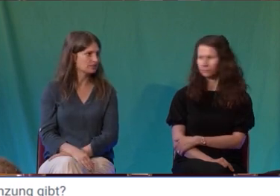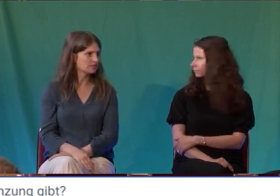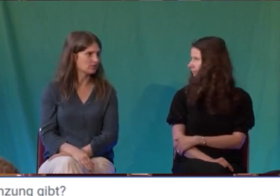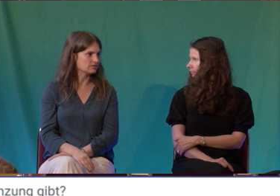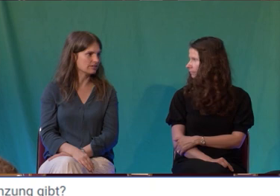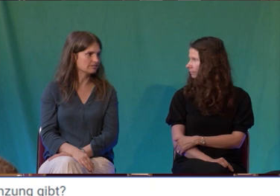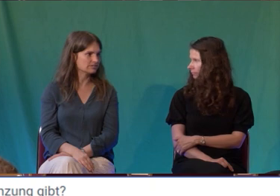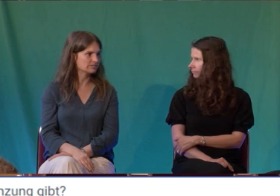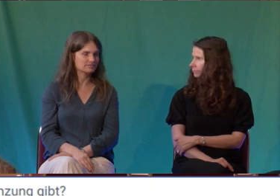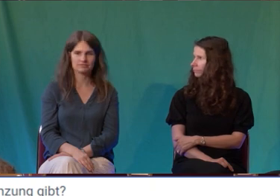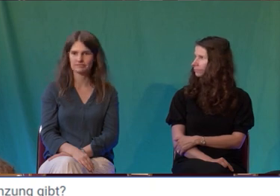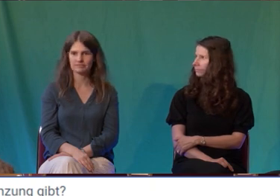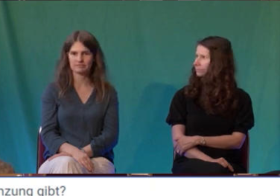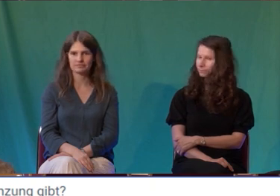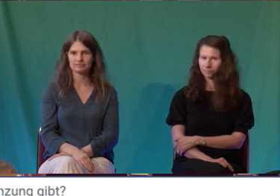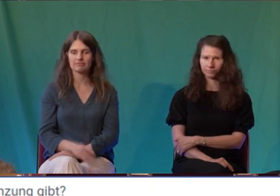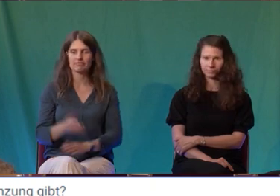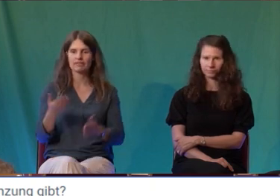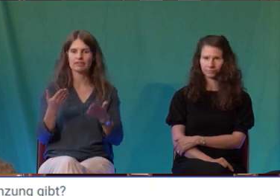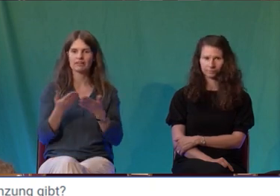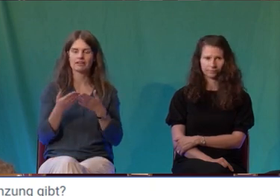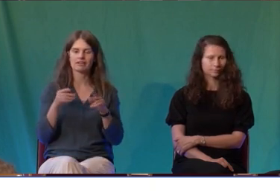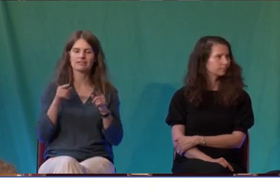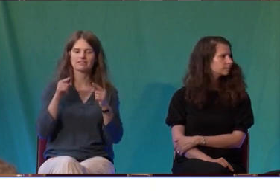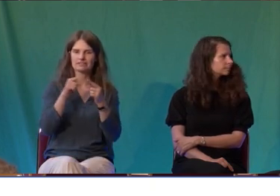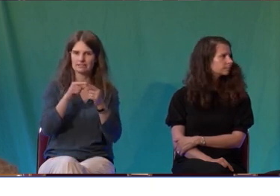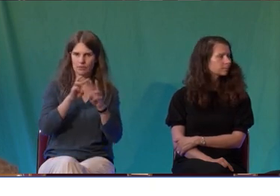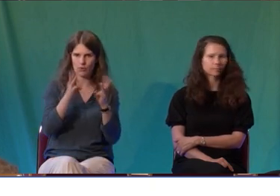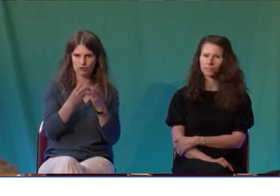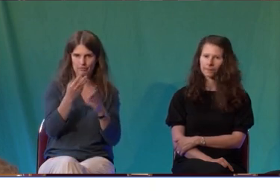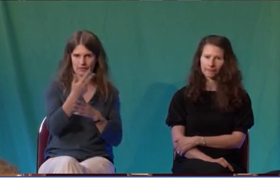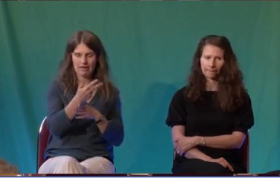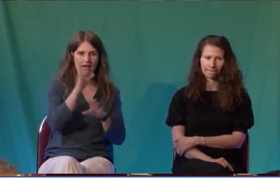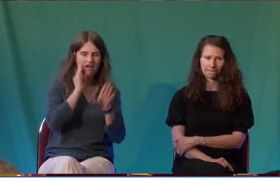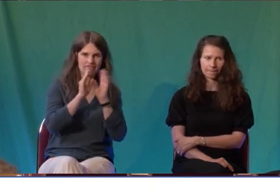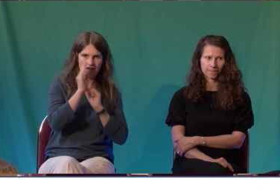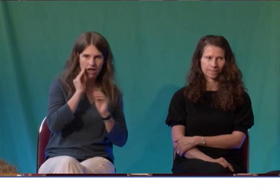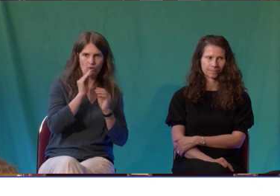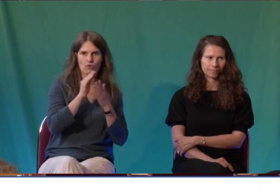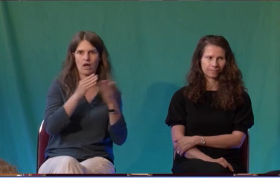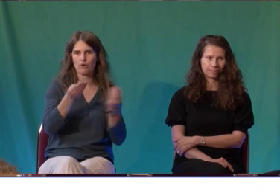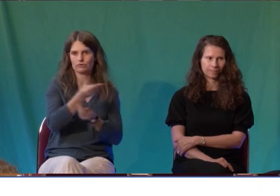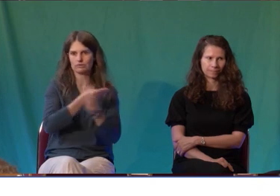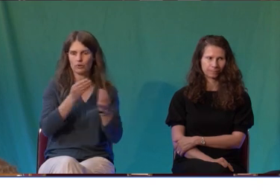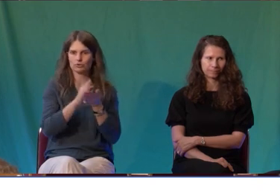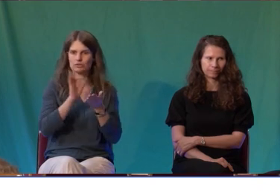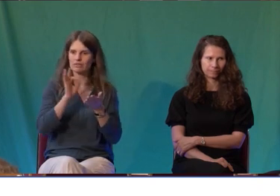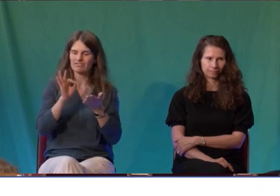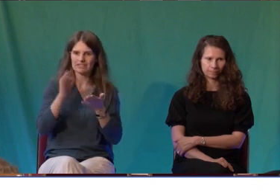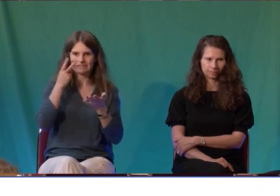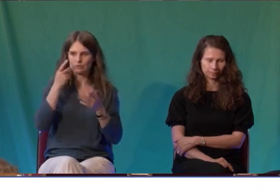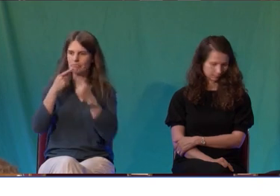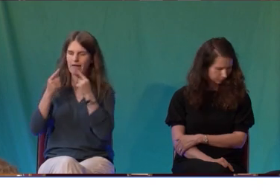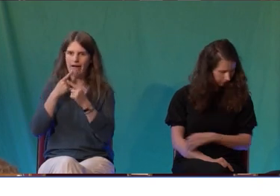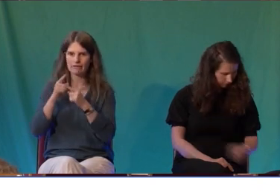er hatte das Ziel Erfahrungen und Herausforderungen auszutauschen bei der Beratung von Eltern mit Behinderungen im